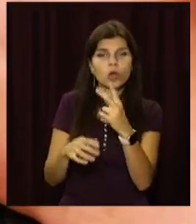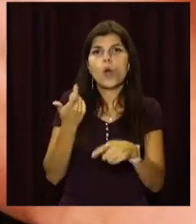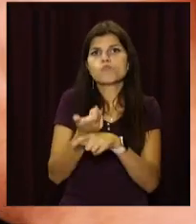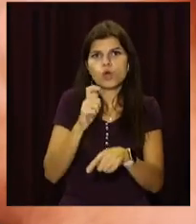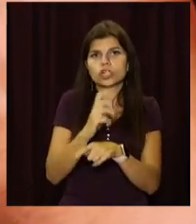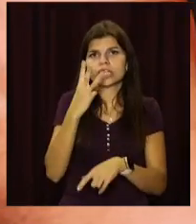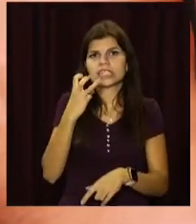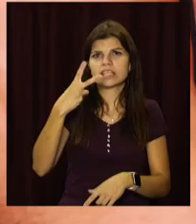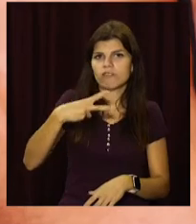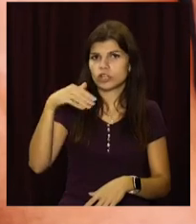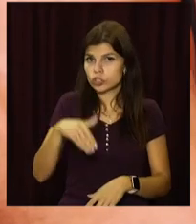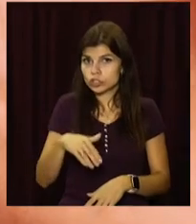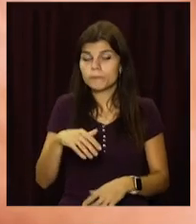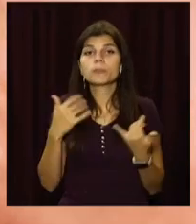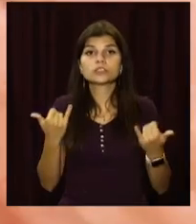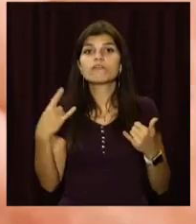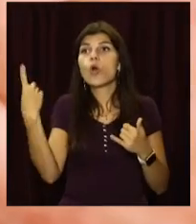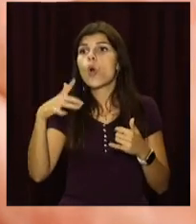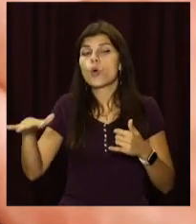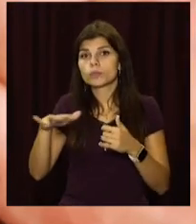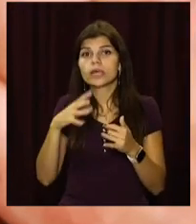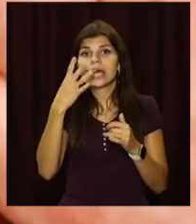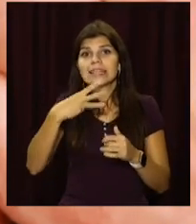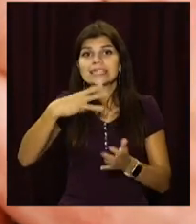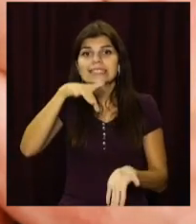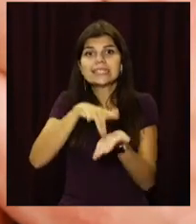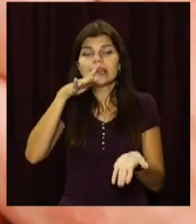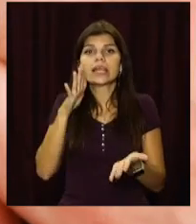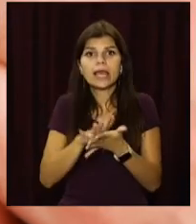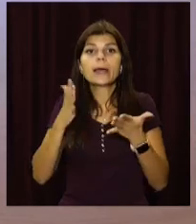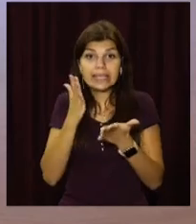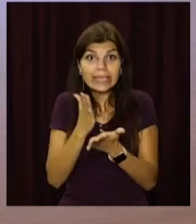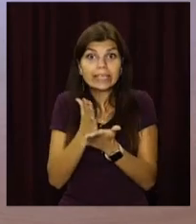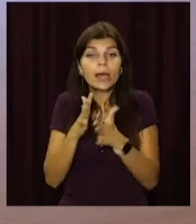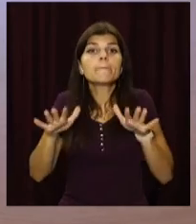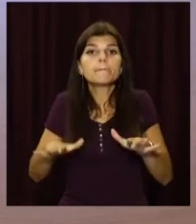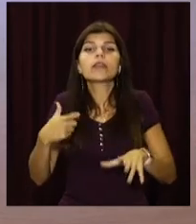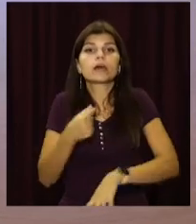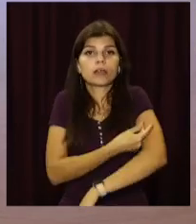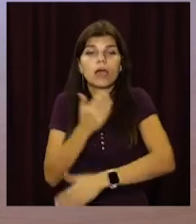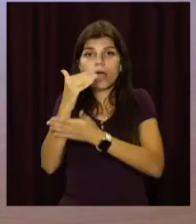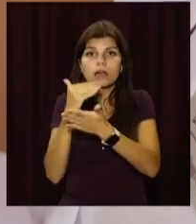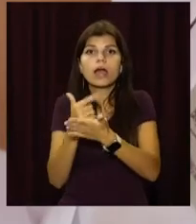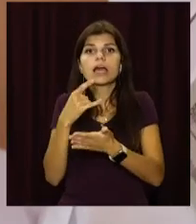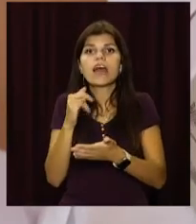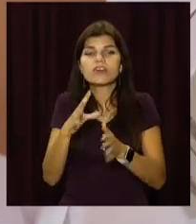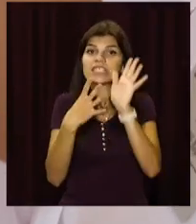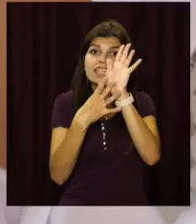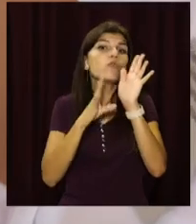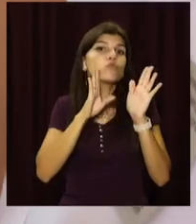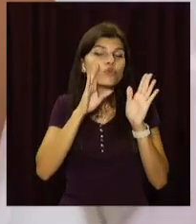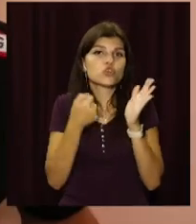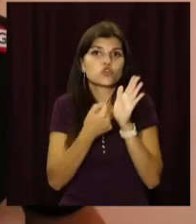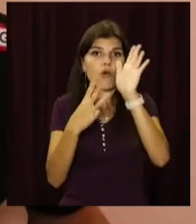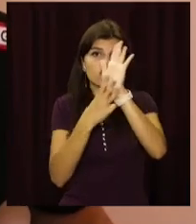як 320 тисяч. Зараз в області працюють 30 центрів масової вакцинації. Графік роботи переважно з 9 ранку